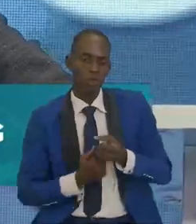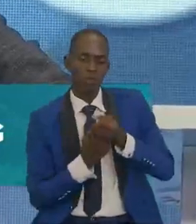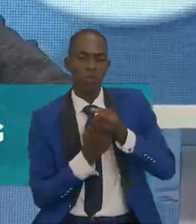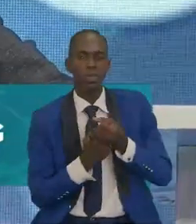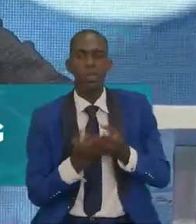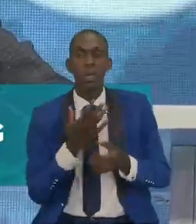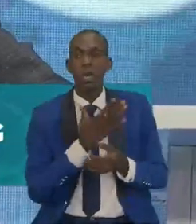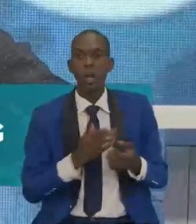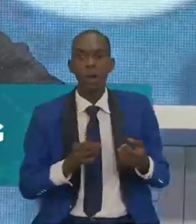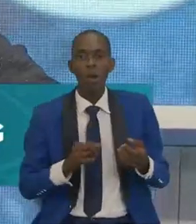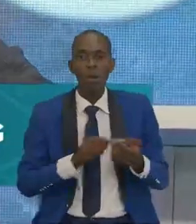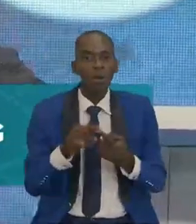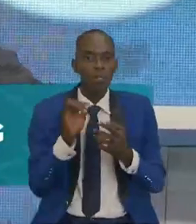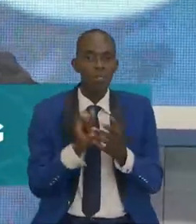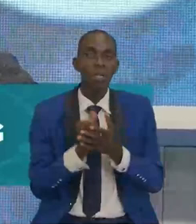l'aide.